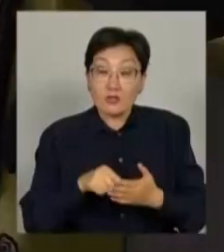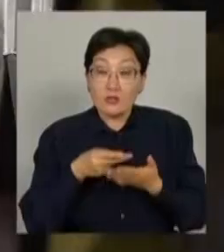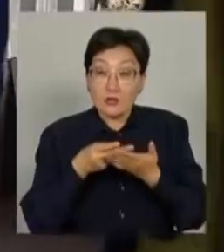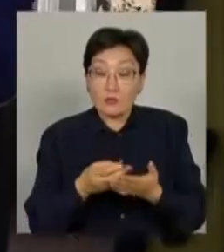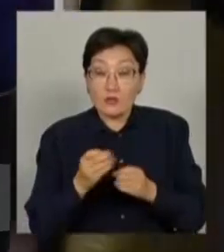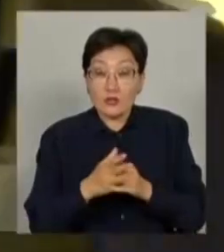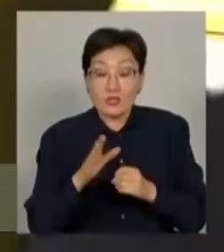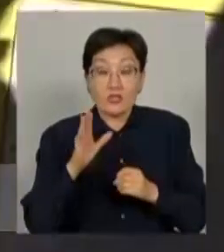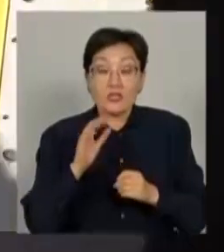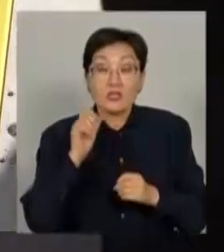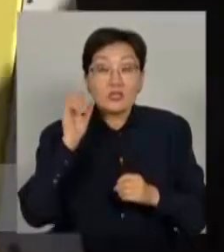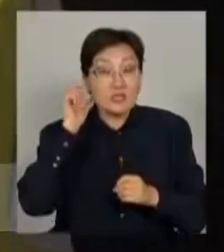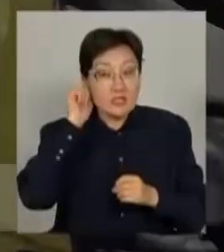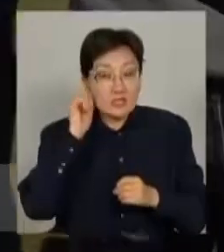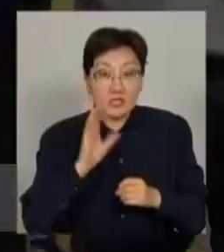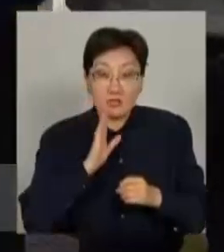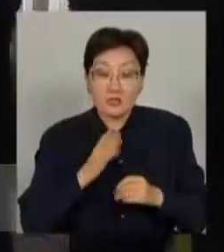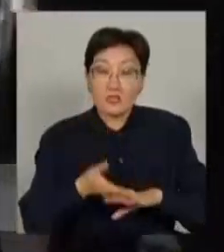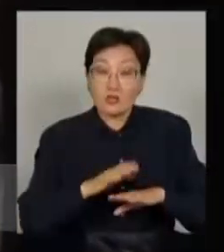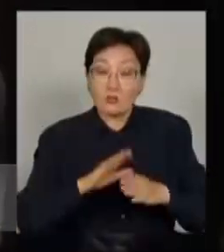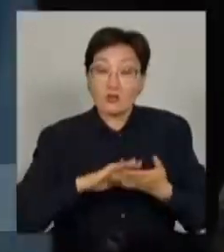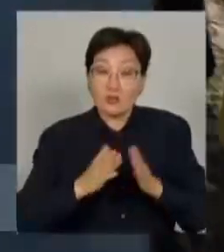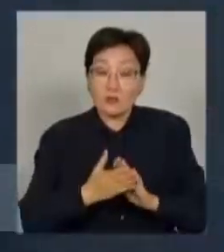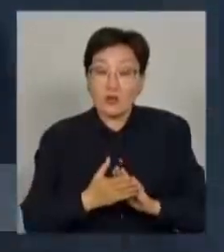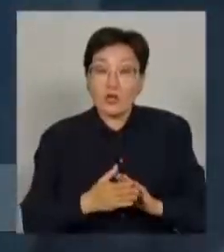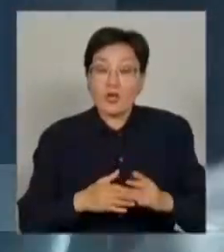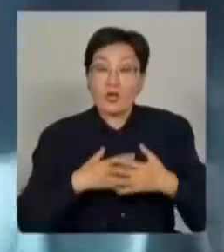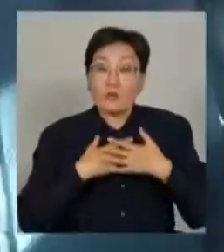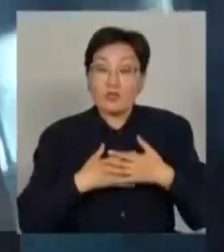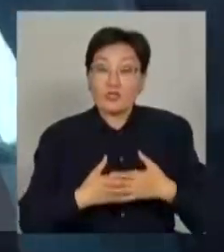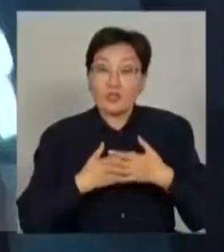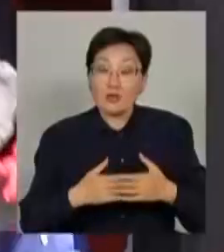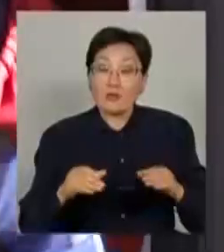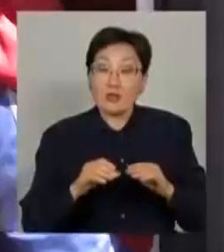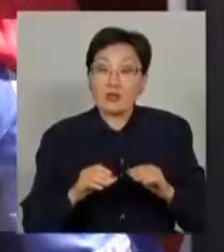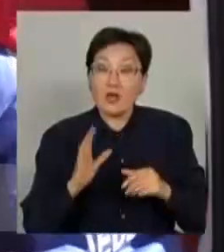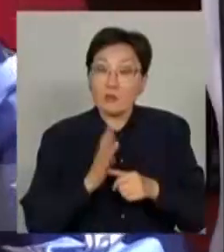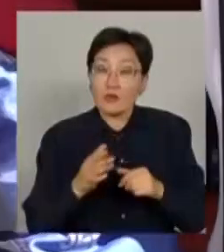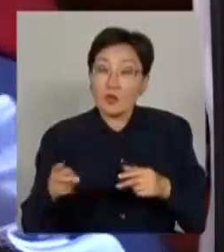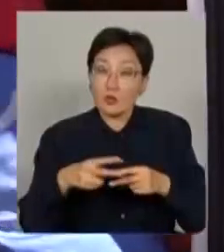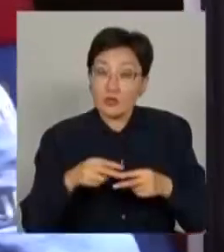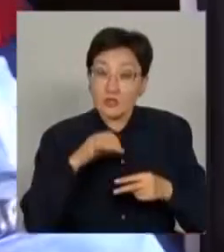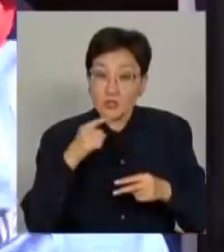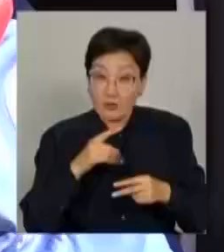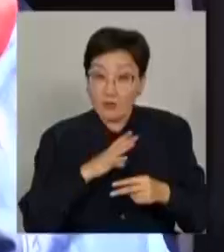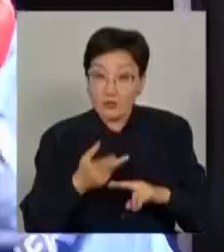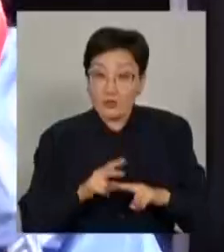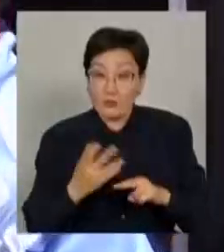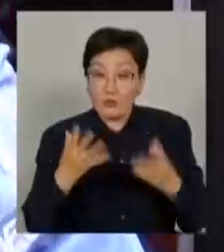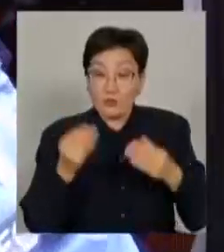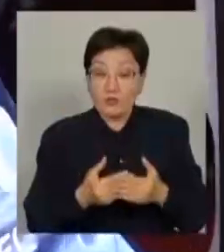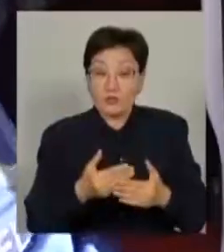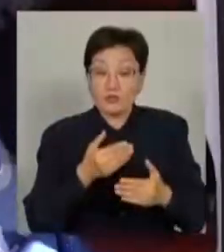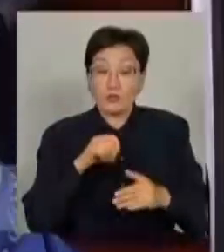15 жастағы қыздың жағдайын ауыр деп бағалап, оның жасанды тыныс алу аппаратына қосылғанын айтады. Есте болса, осыдан 5 күн